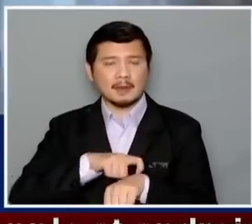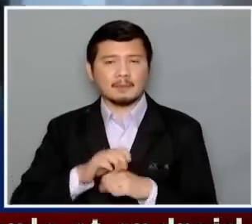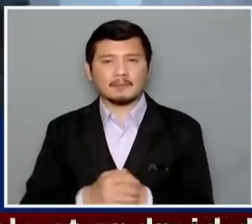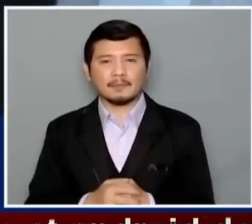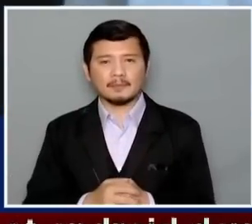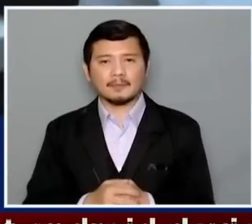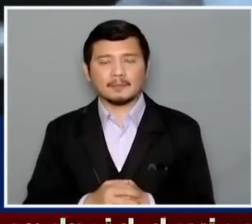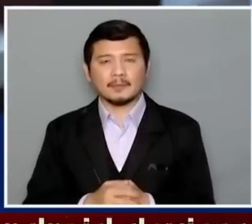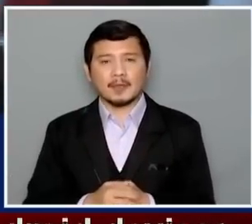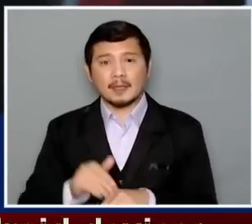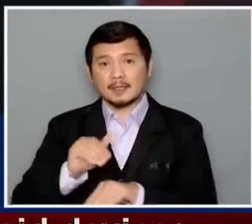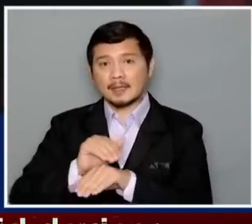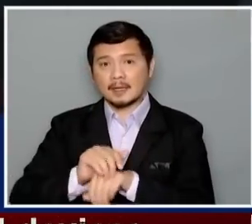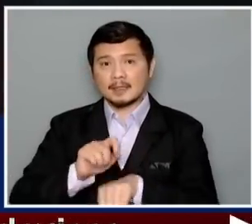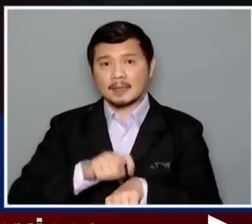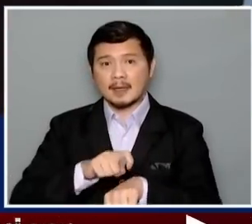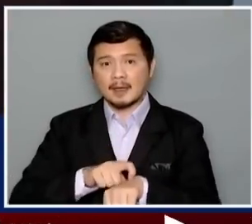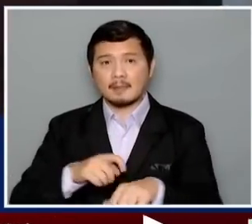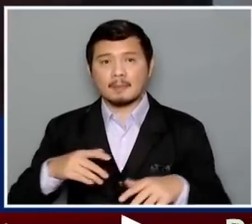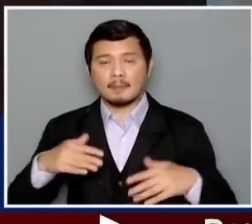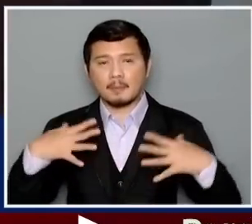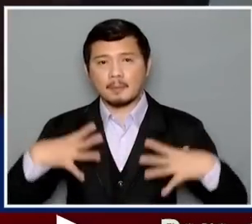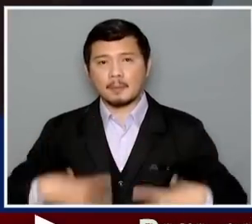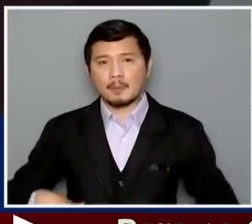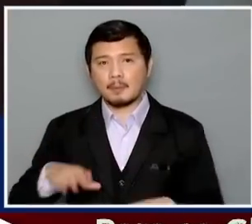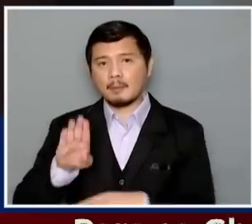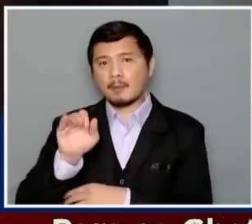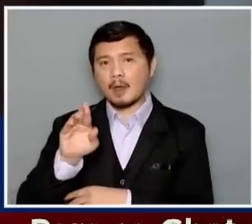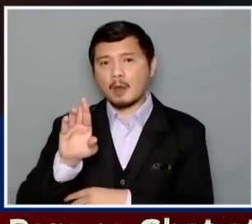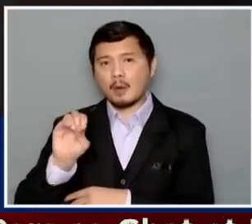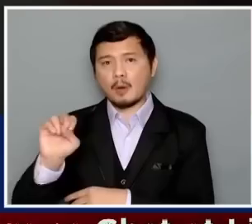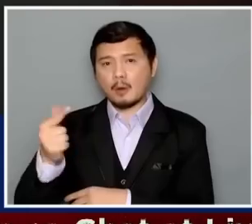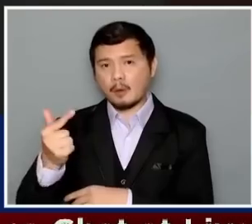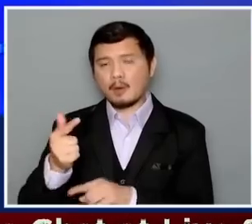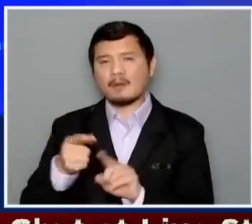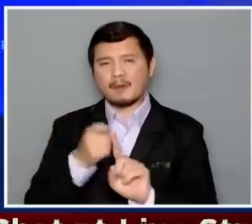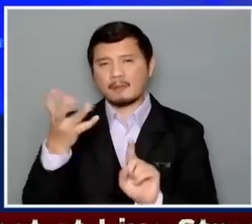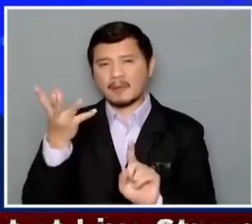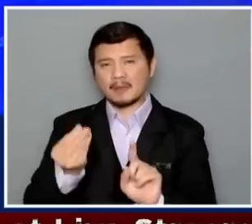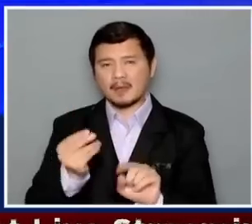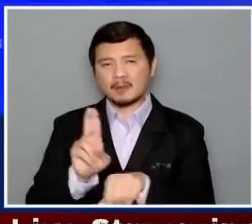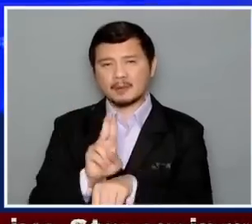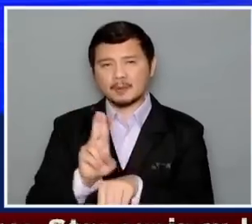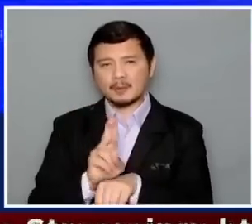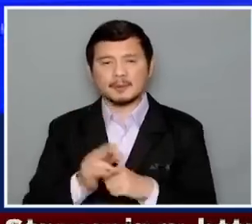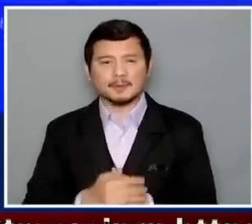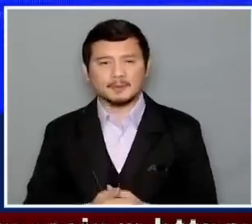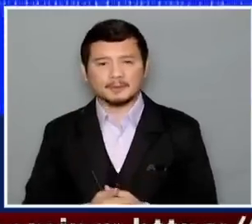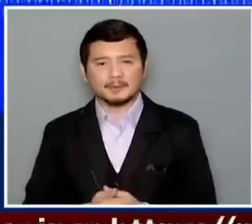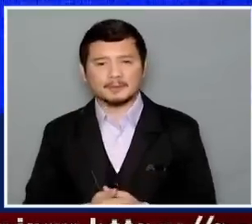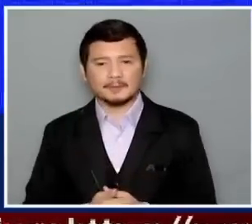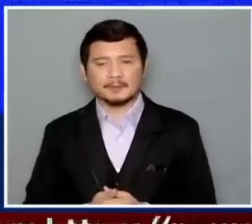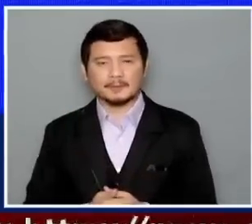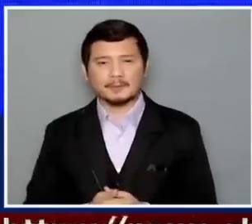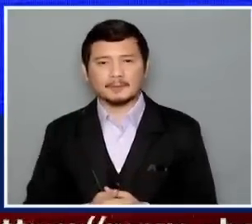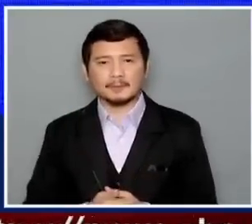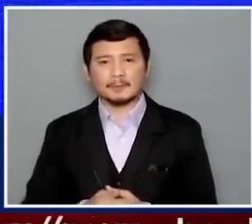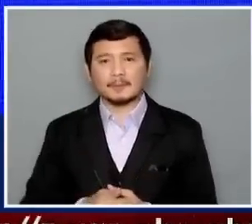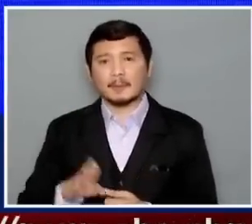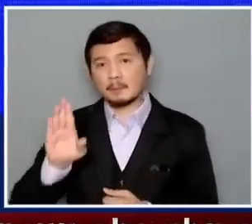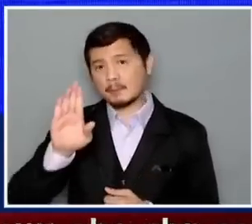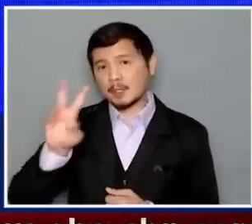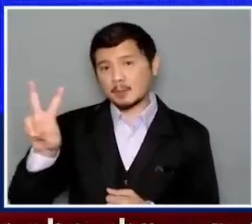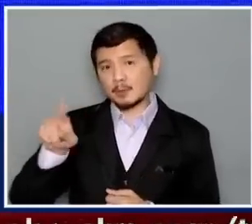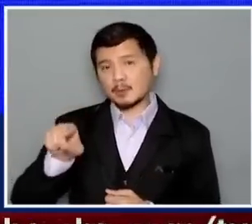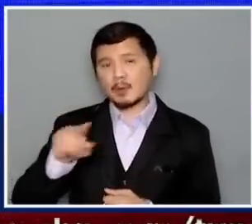susuotin niya sa gabi ay isang bordadong piyesa na nagmula sa Taal, Batangas. Sinabi din ng kampo ni Marcos na gawang Pinoy